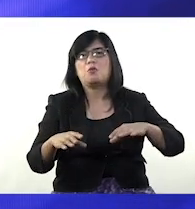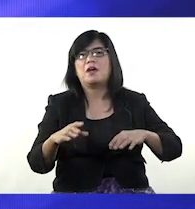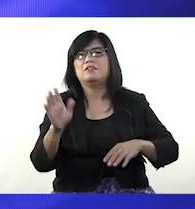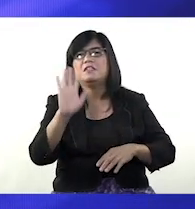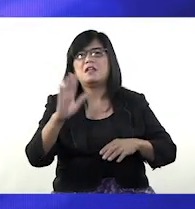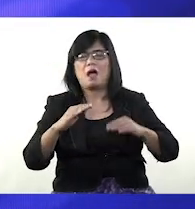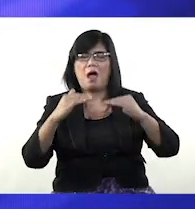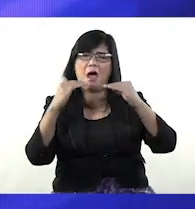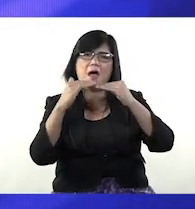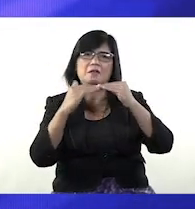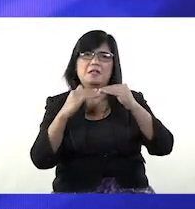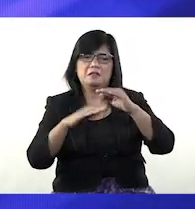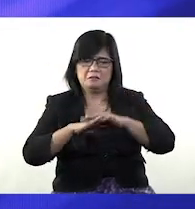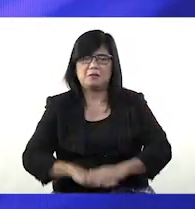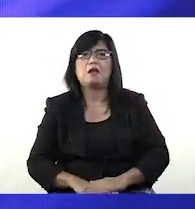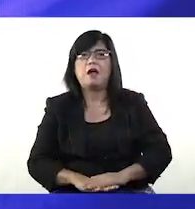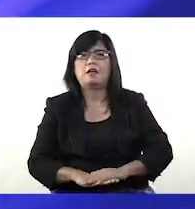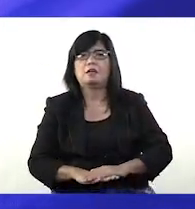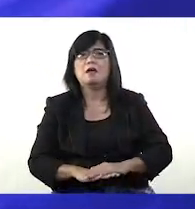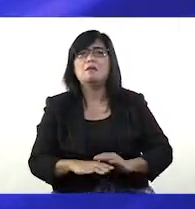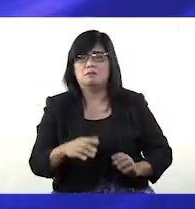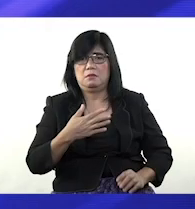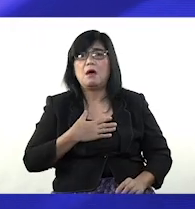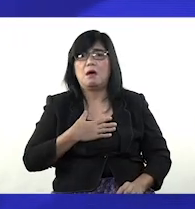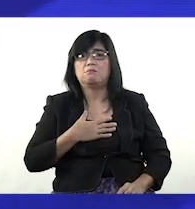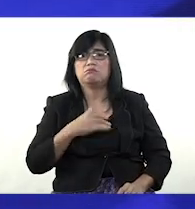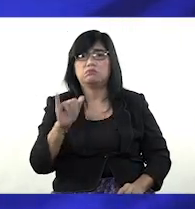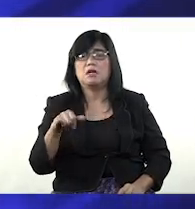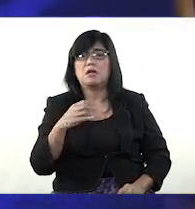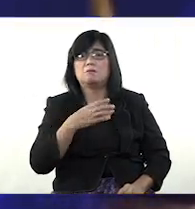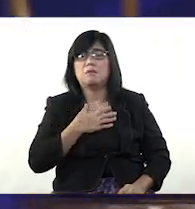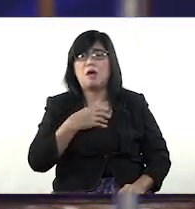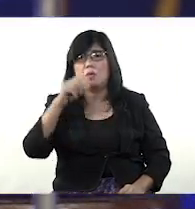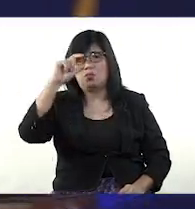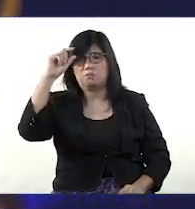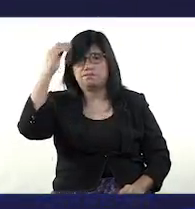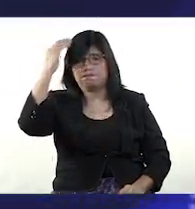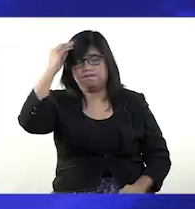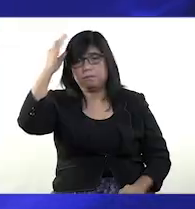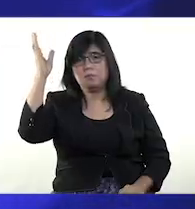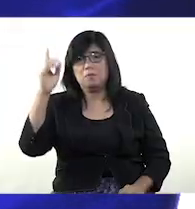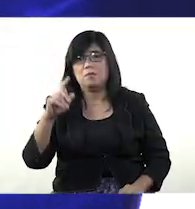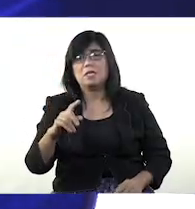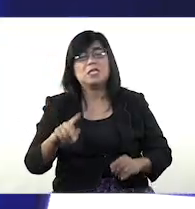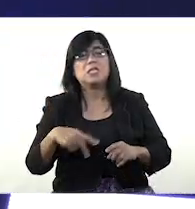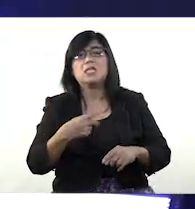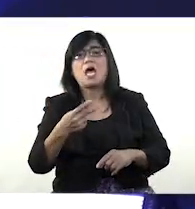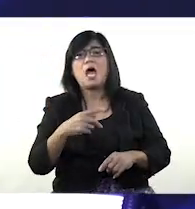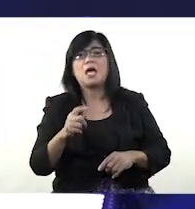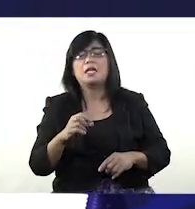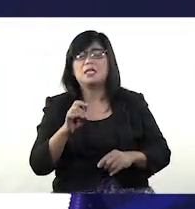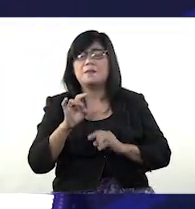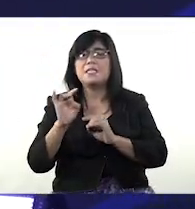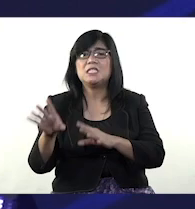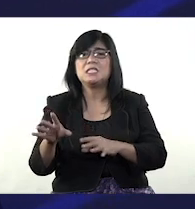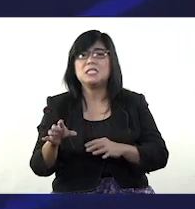kita akan ditekan kita akan diperlakukan secara tidak adil kamu akan dibenci oleh semua orang karena mamaku gatal kita 4y